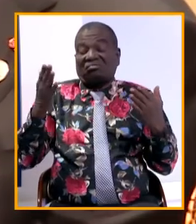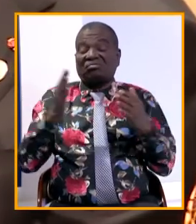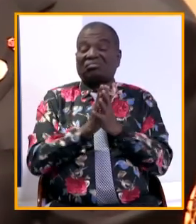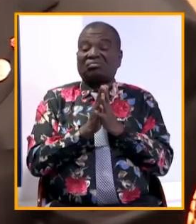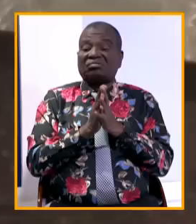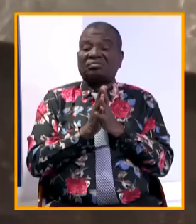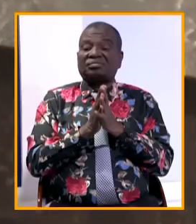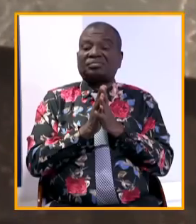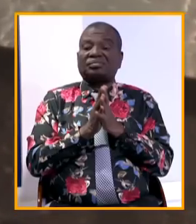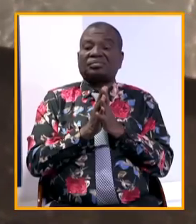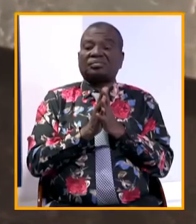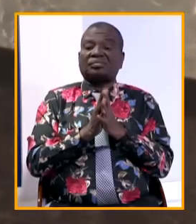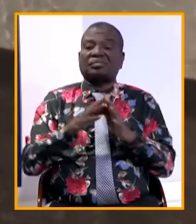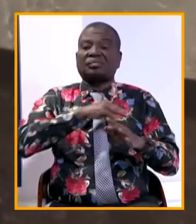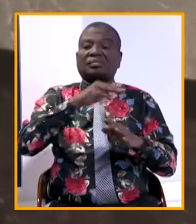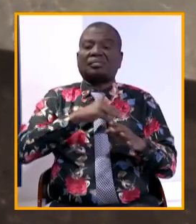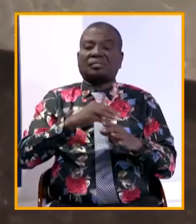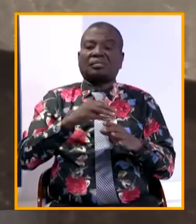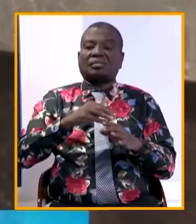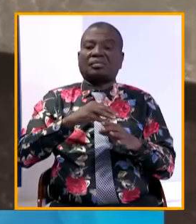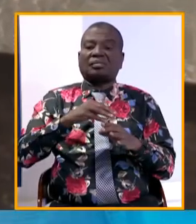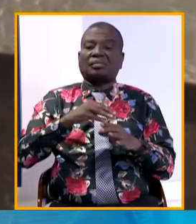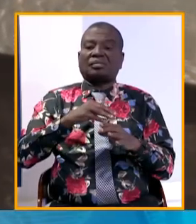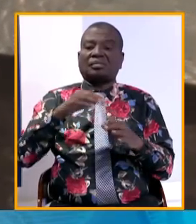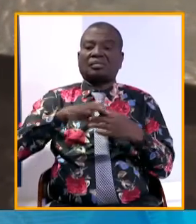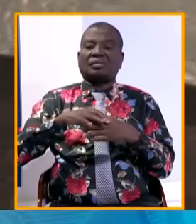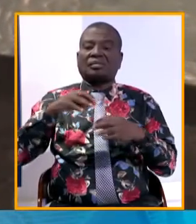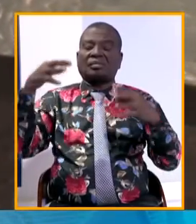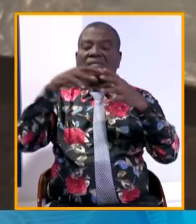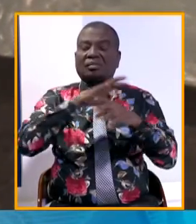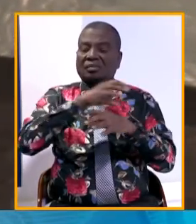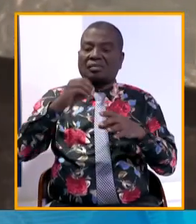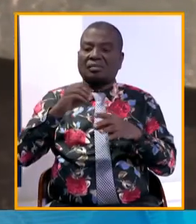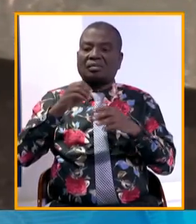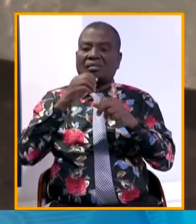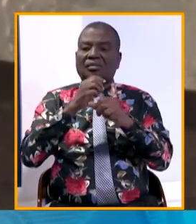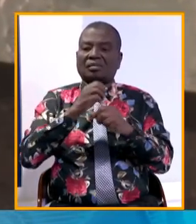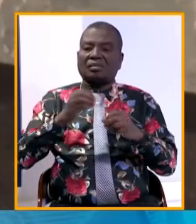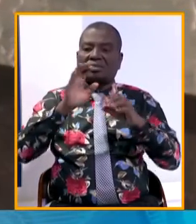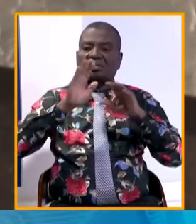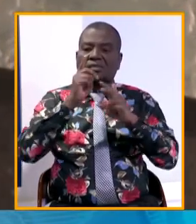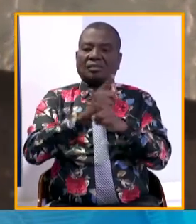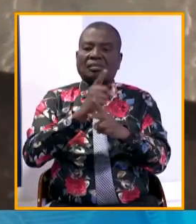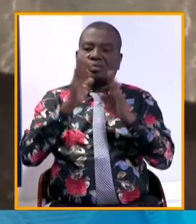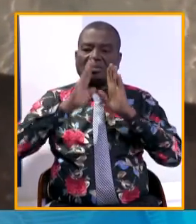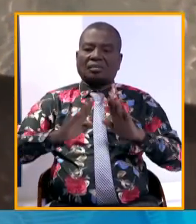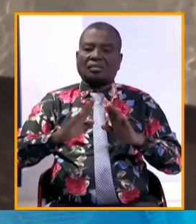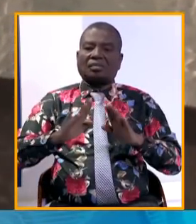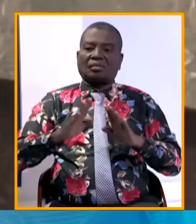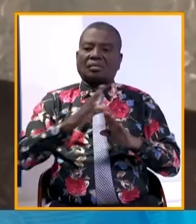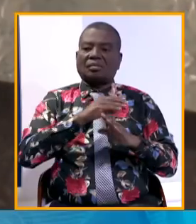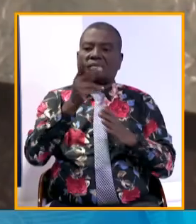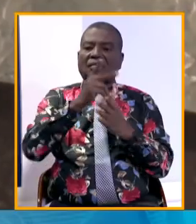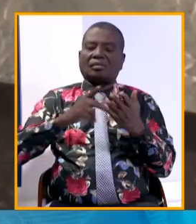Antonio Guterres. De la mission fondamentale des Nations Unies, instaurer et maintenir la paix. Une grande partie